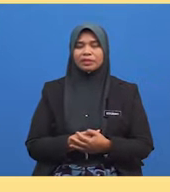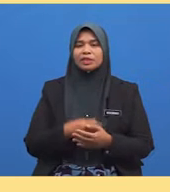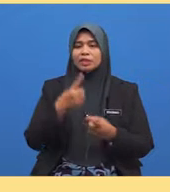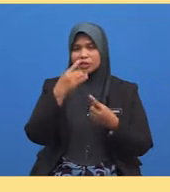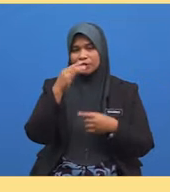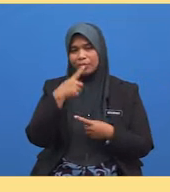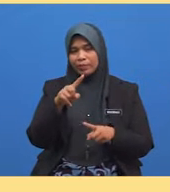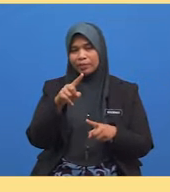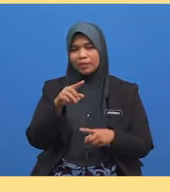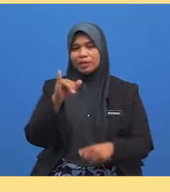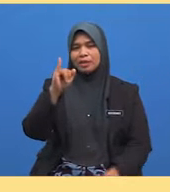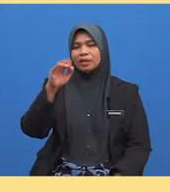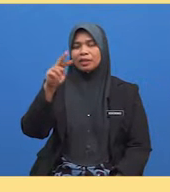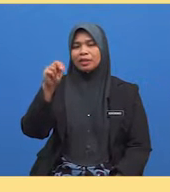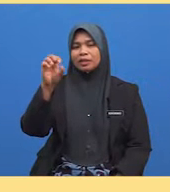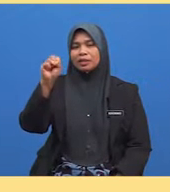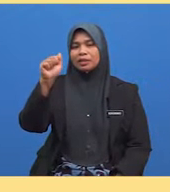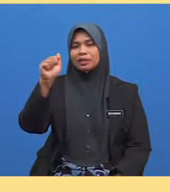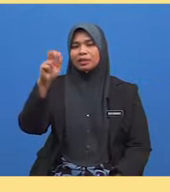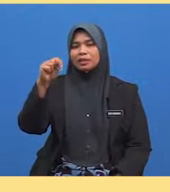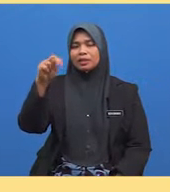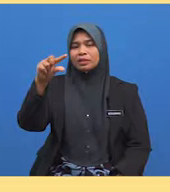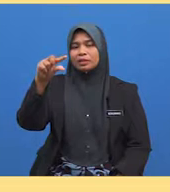Ya, jawapannya insan.